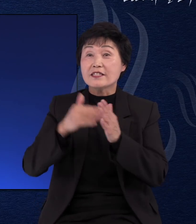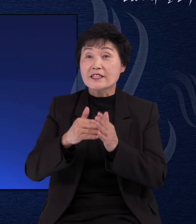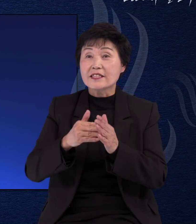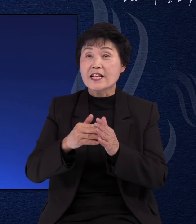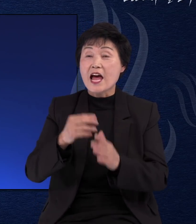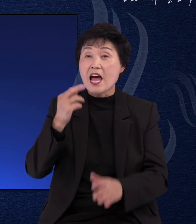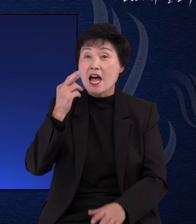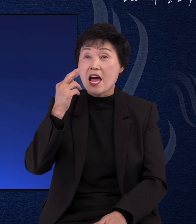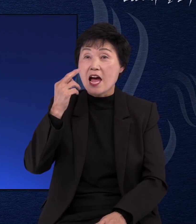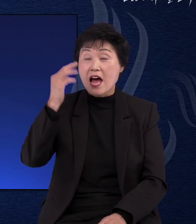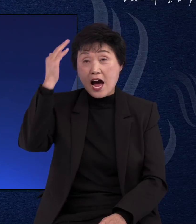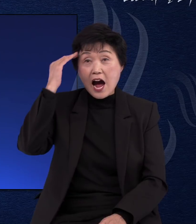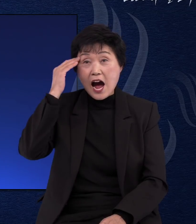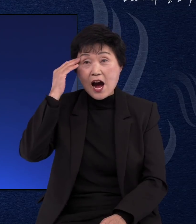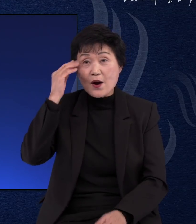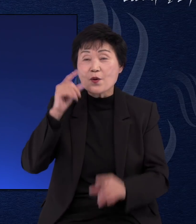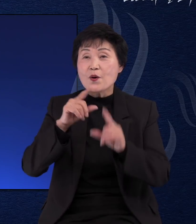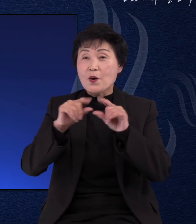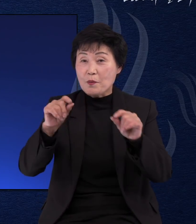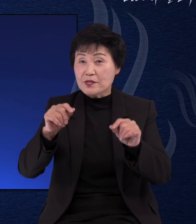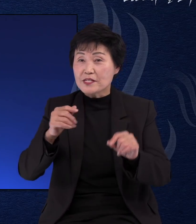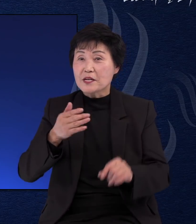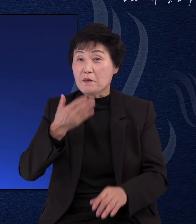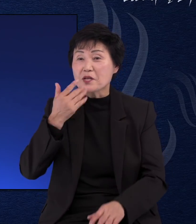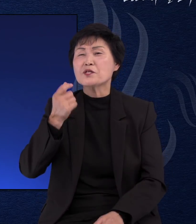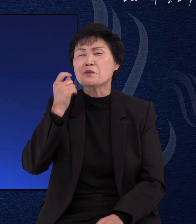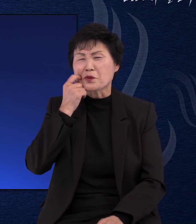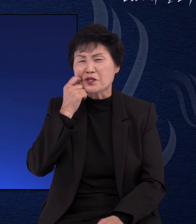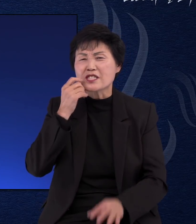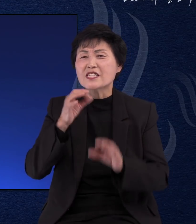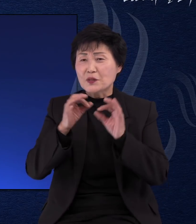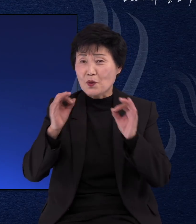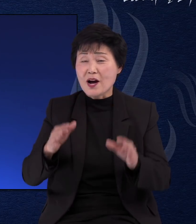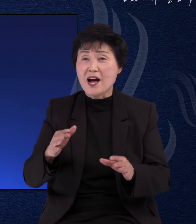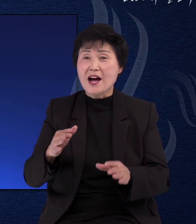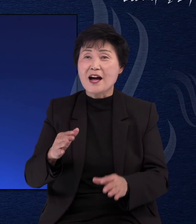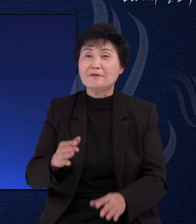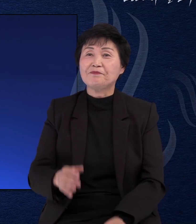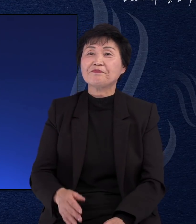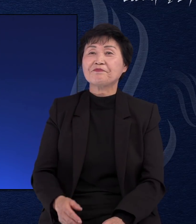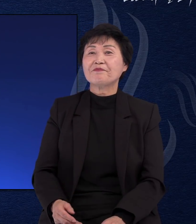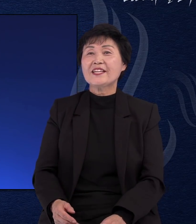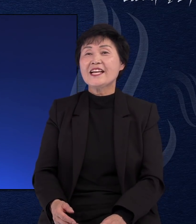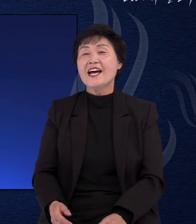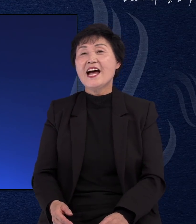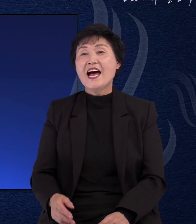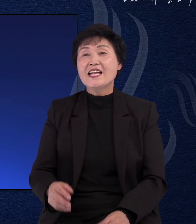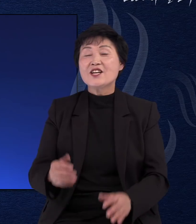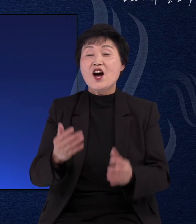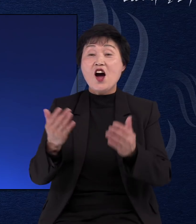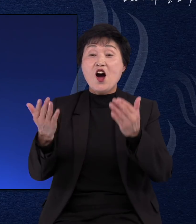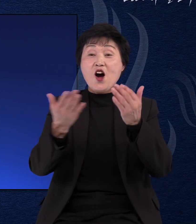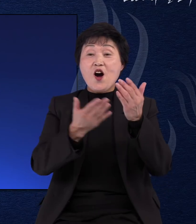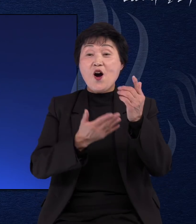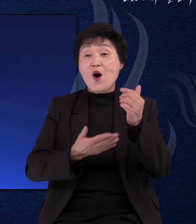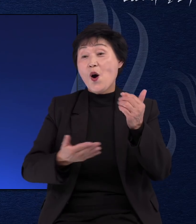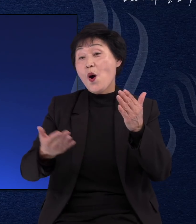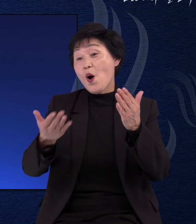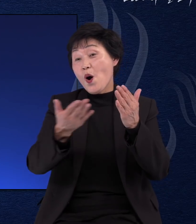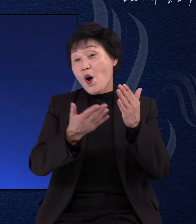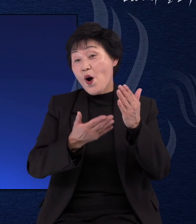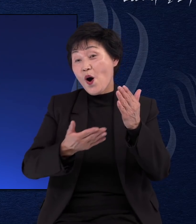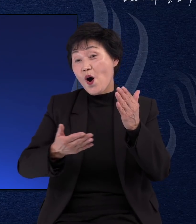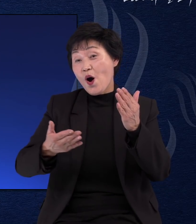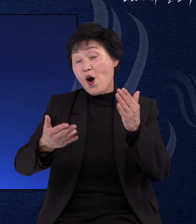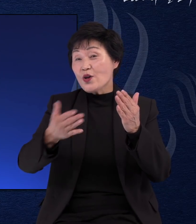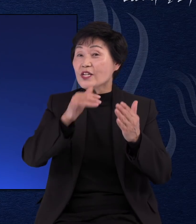심심찮게 야외에서 예배를 드리고 고기를 구워 먹었습니다. 호수가 아름다운 그레파인 호수에 나아가서 한 25명 정도